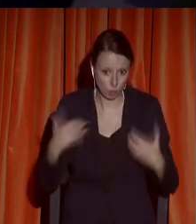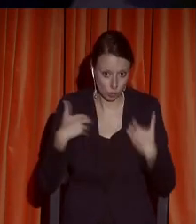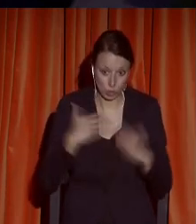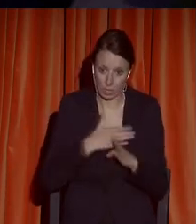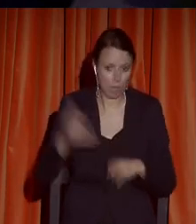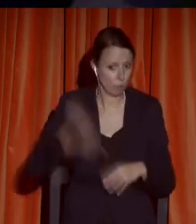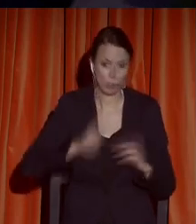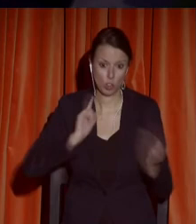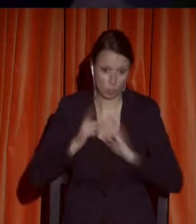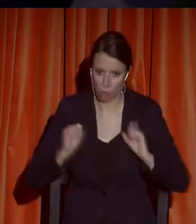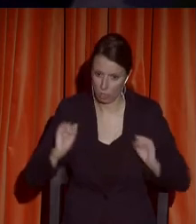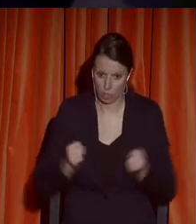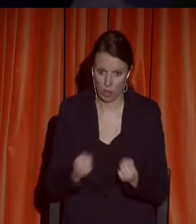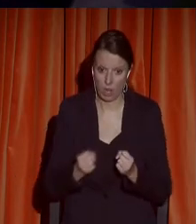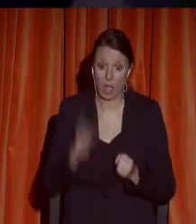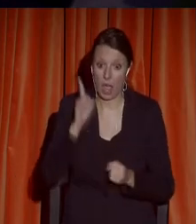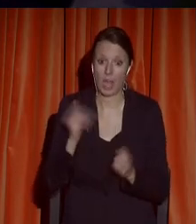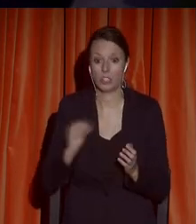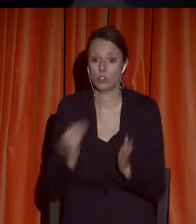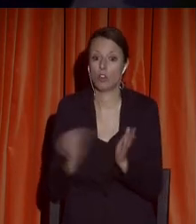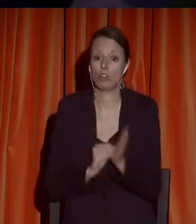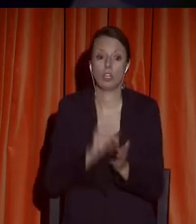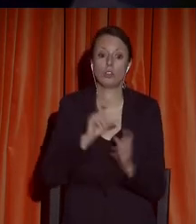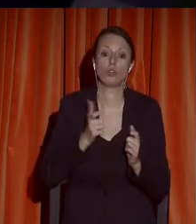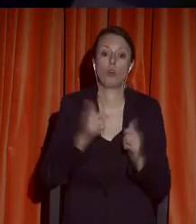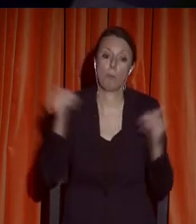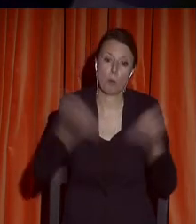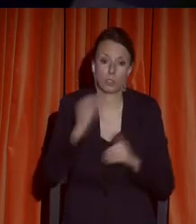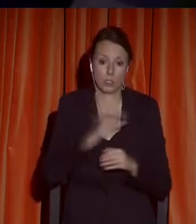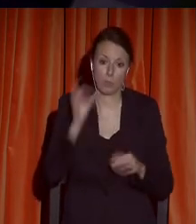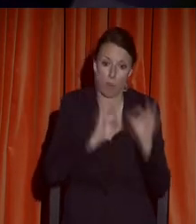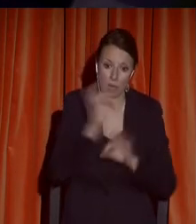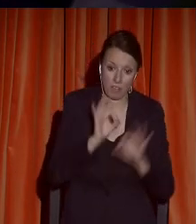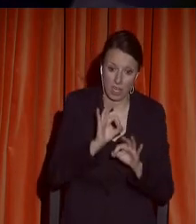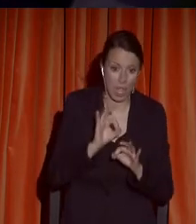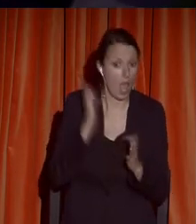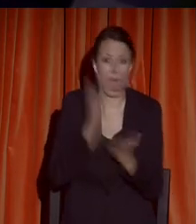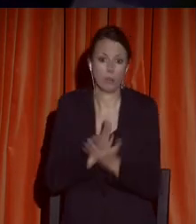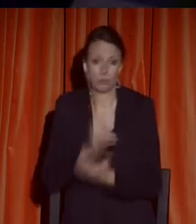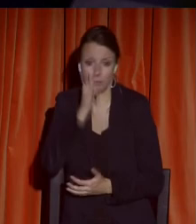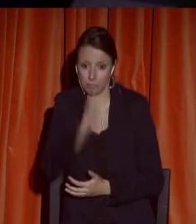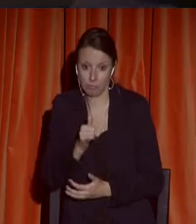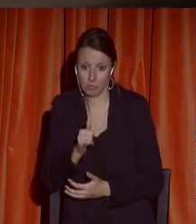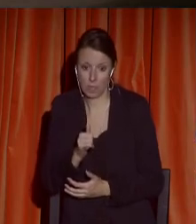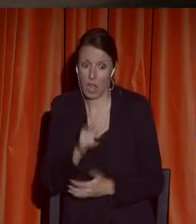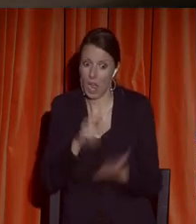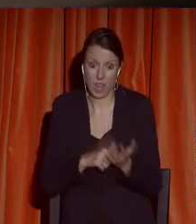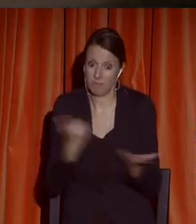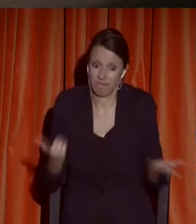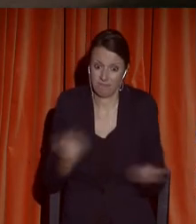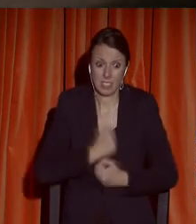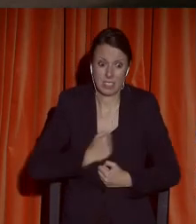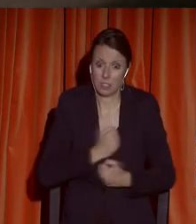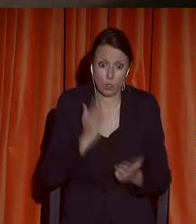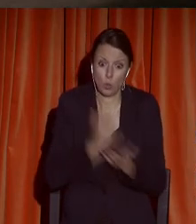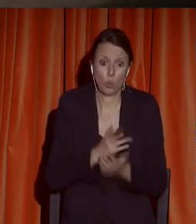jedno bym tylko dodał, musimy zrozumieć, co jest odwracalne, a co nie jest odwracalne. Niestety, już nie jest odwracalne.